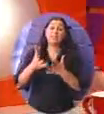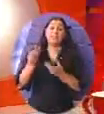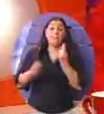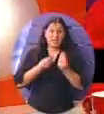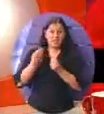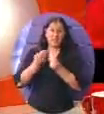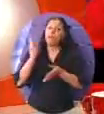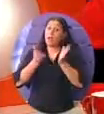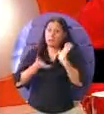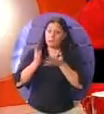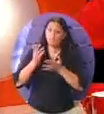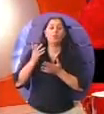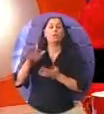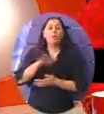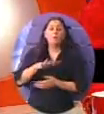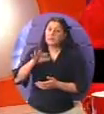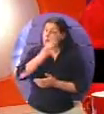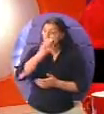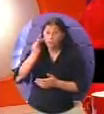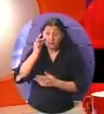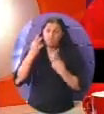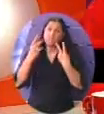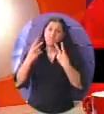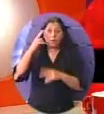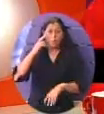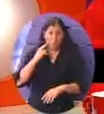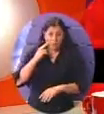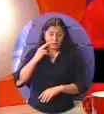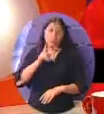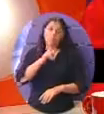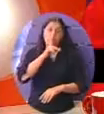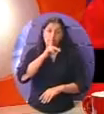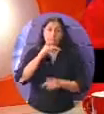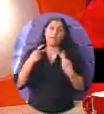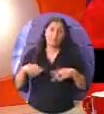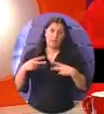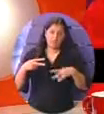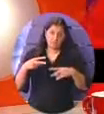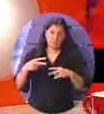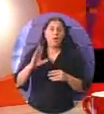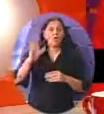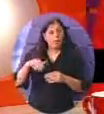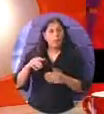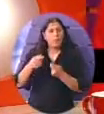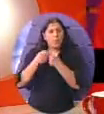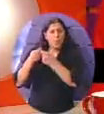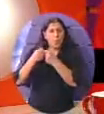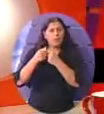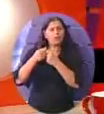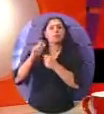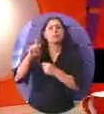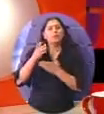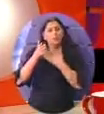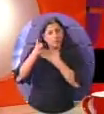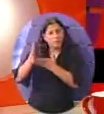תקיפות מיניות ואלימות במגזר הבדואי מלוות בעיקר בבושה, קשר שתיקה ופחד. למרות שבמסלן מכשירים נשים בדואיות